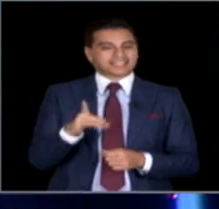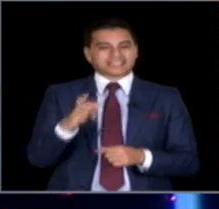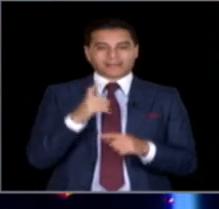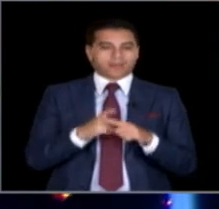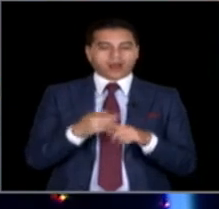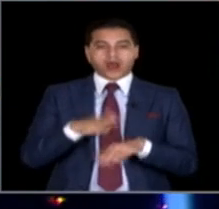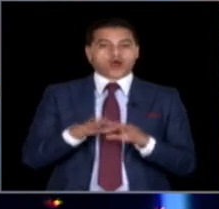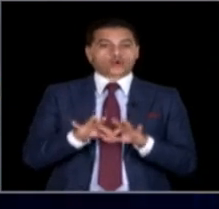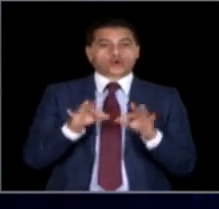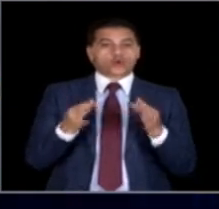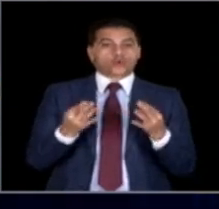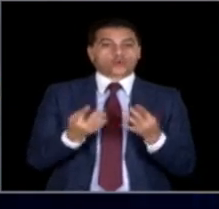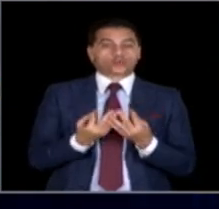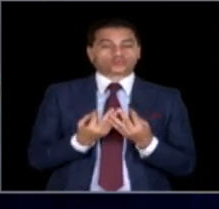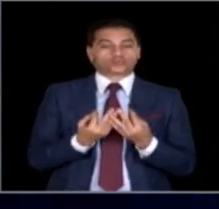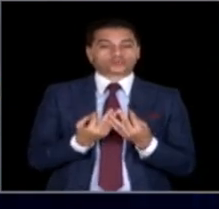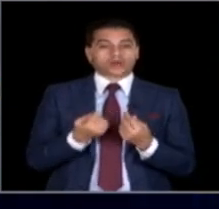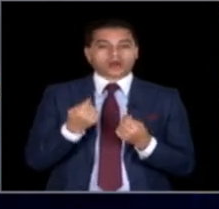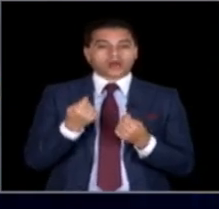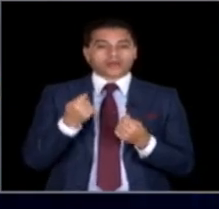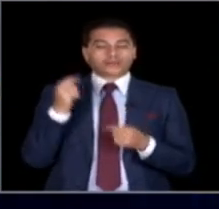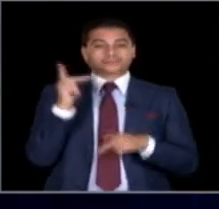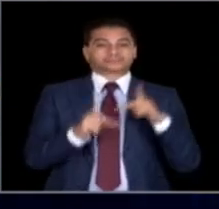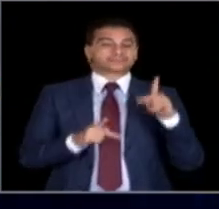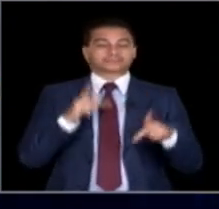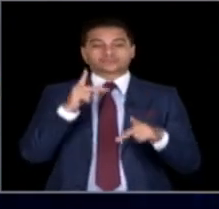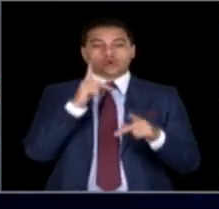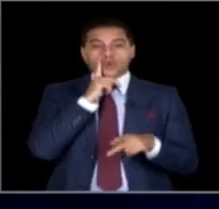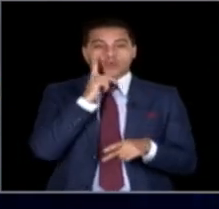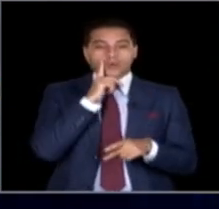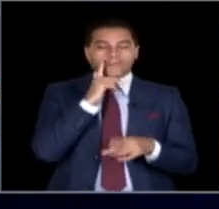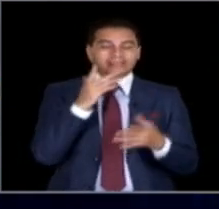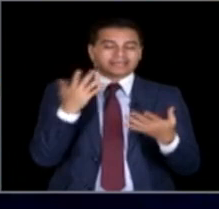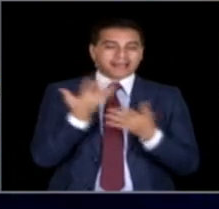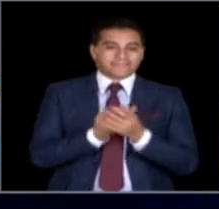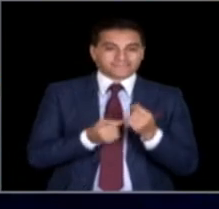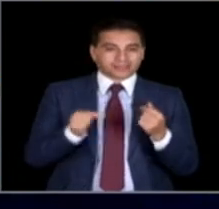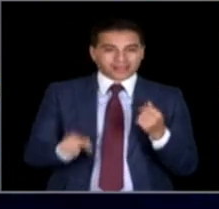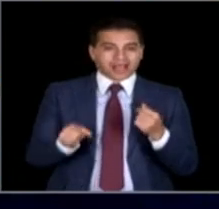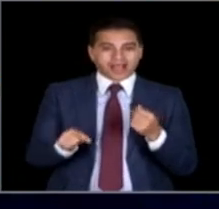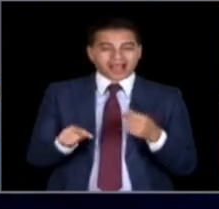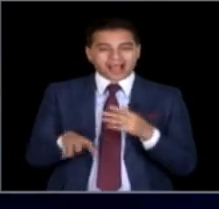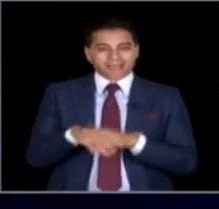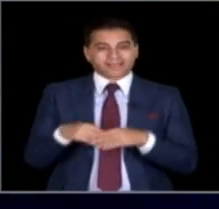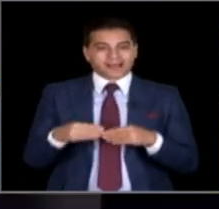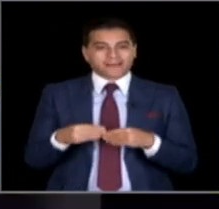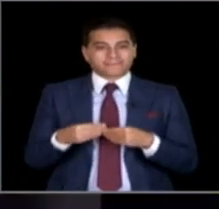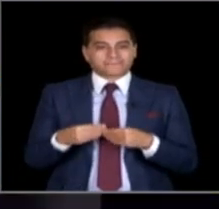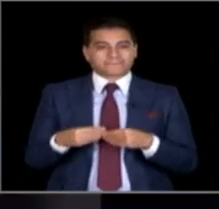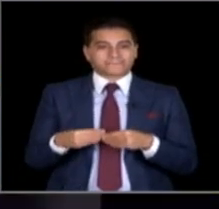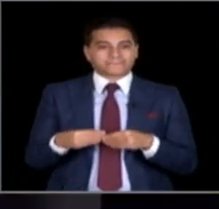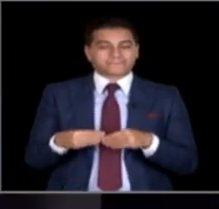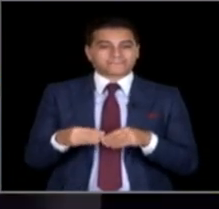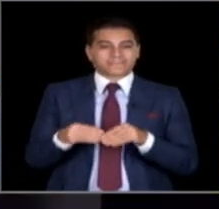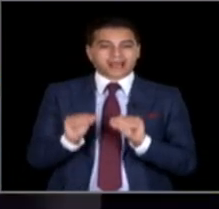خاطئة. عن عيلة غرقت في ديون، فالأم بتجبر ابنها إن هو يبيع